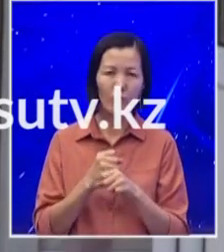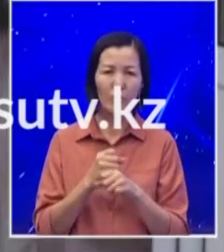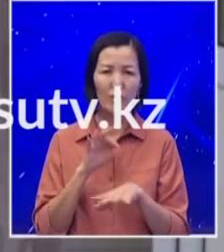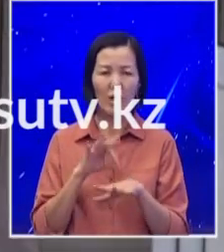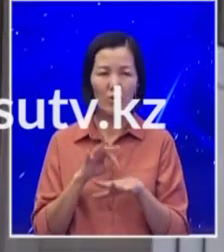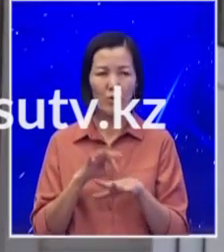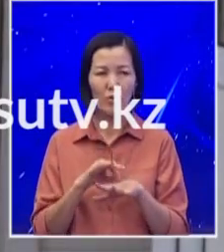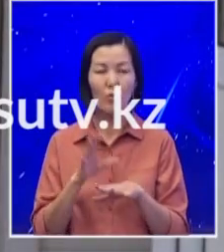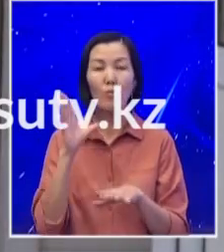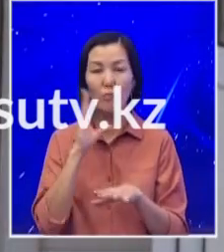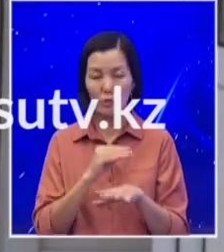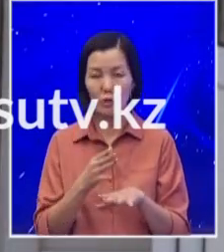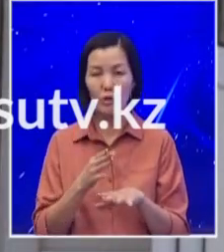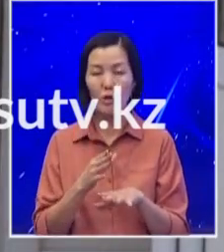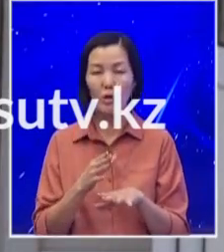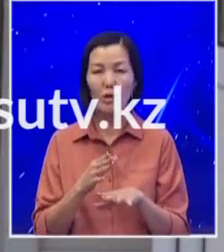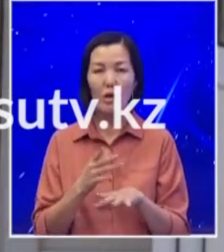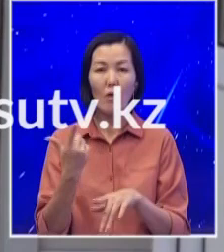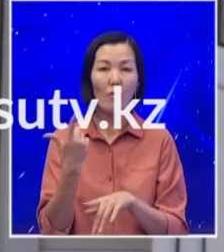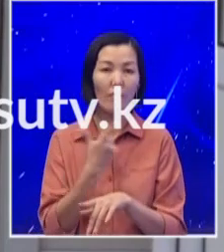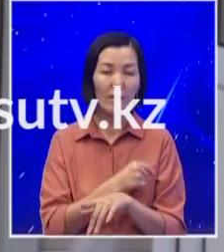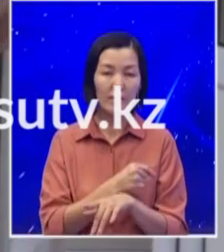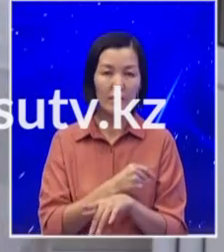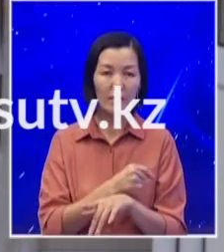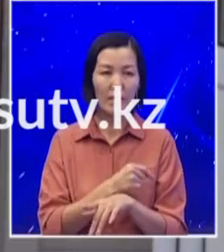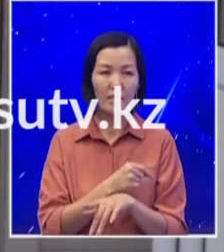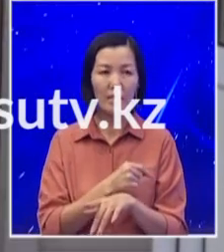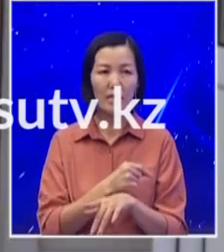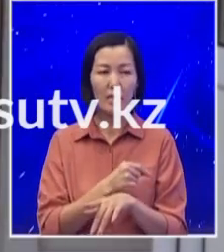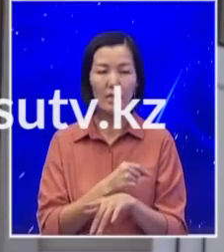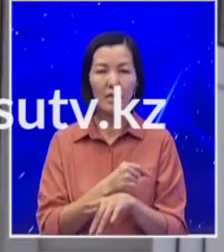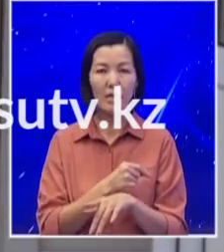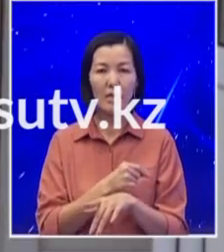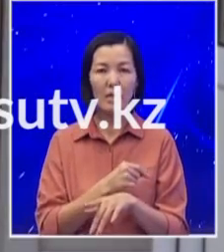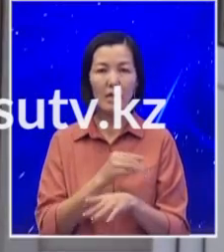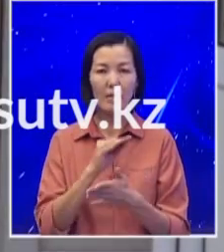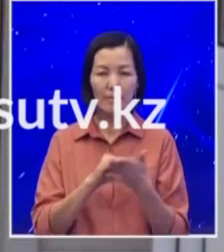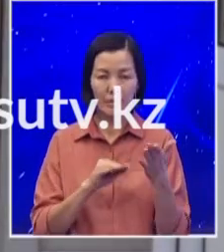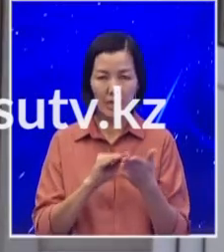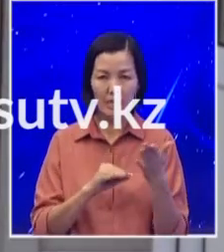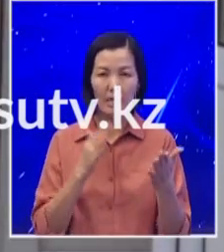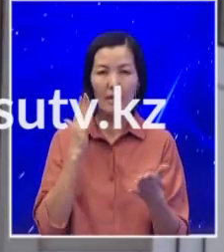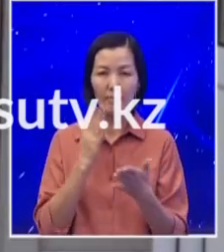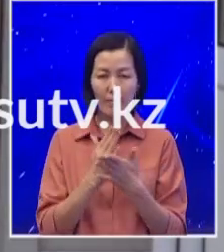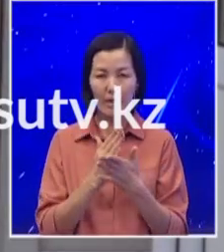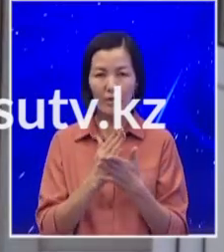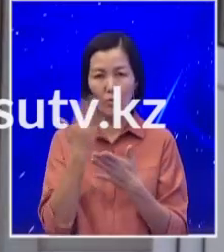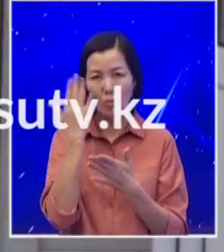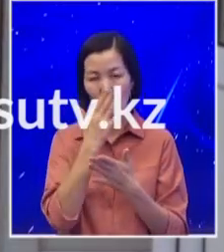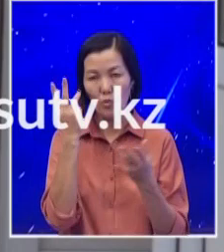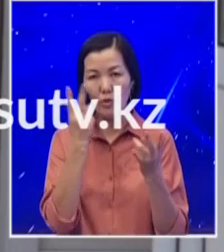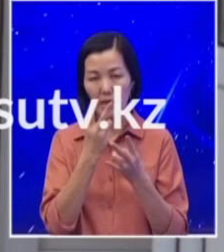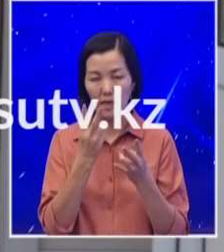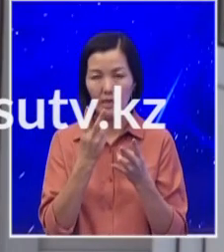солқылдап ауруы болуы мүмкін. Ол жаңағы вакцинаның өзін жандағы леспе хат дейді, немесе аннотация деп аталады. Сонысында жазылған